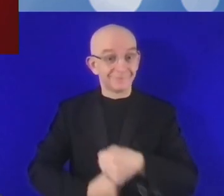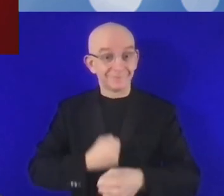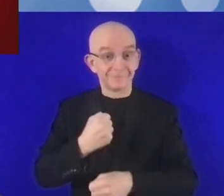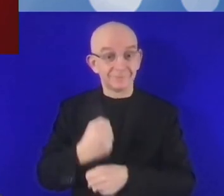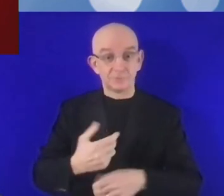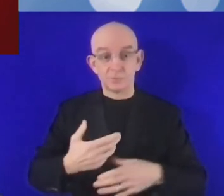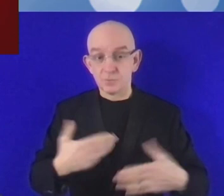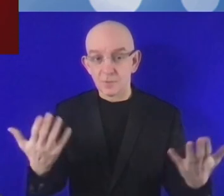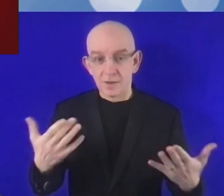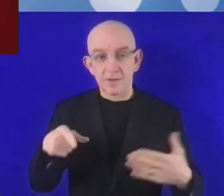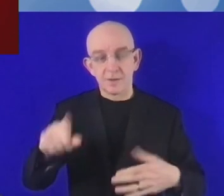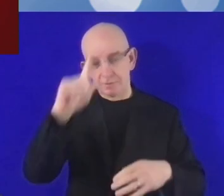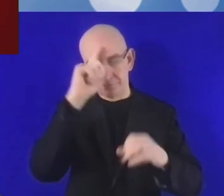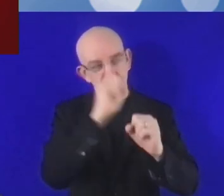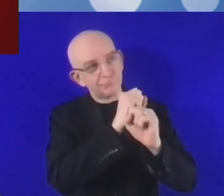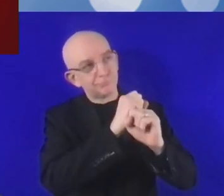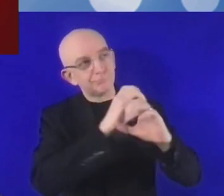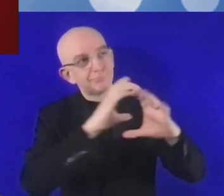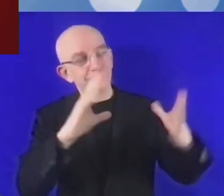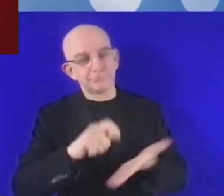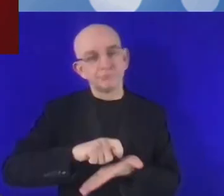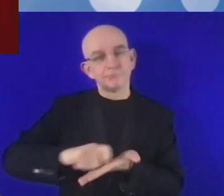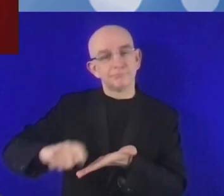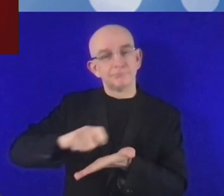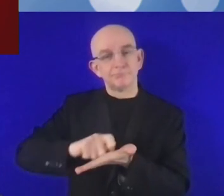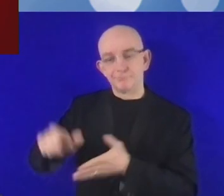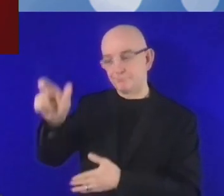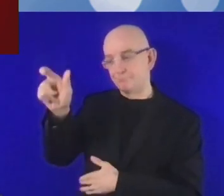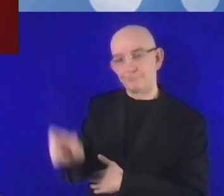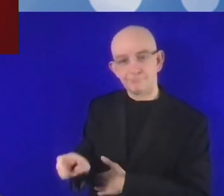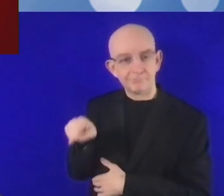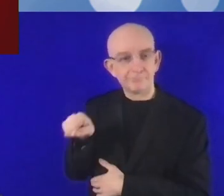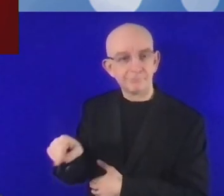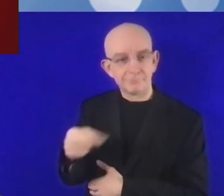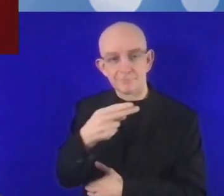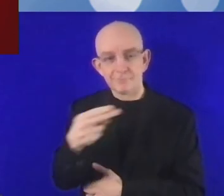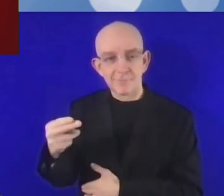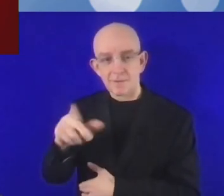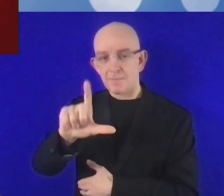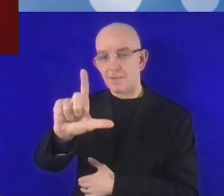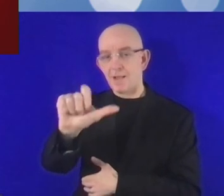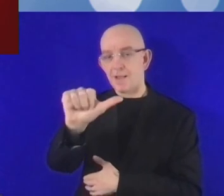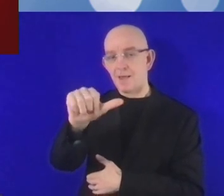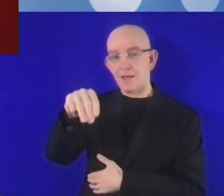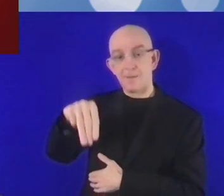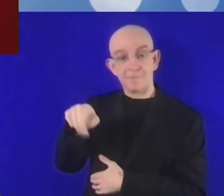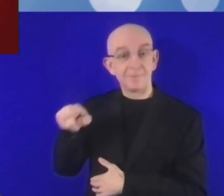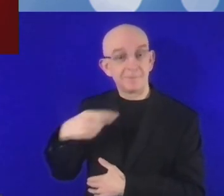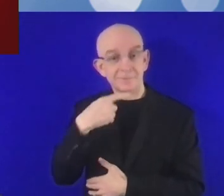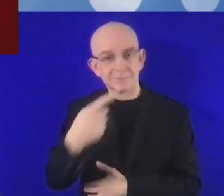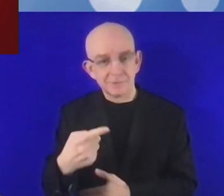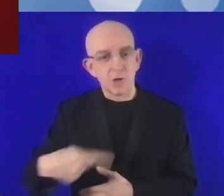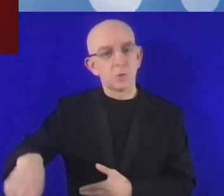的对话也是你们的手里。在此，我也想表示，我们今年在波兰